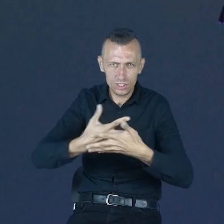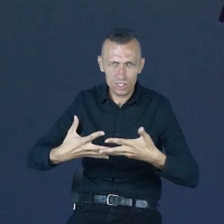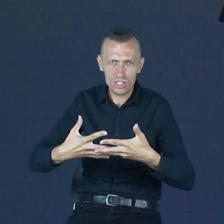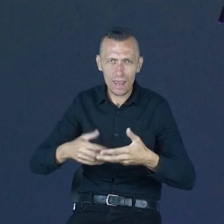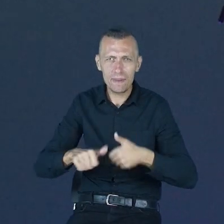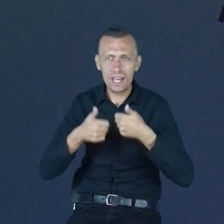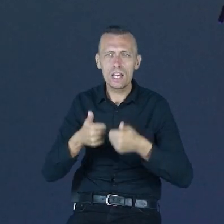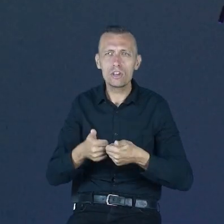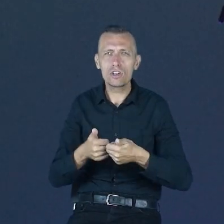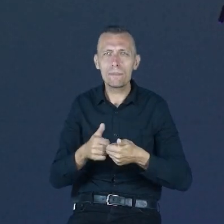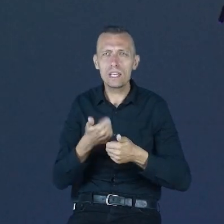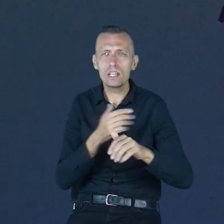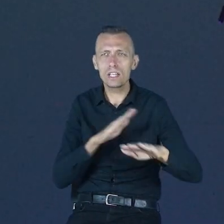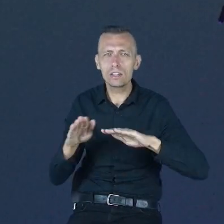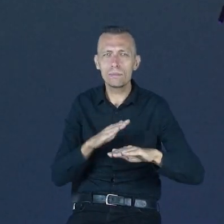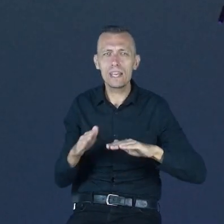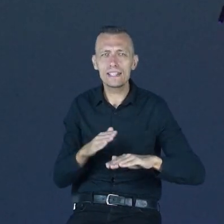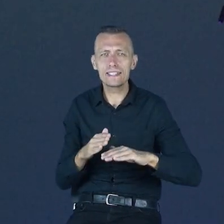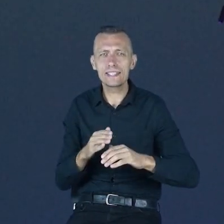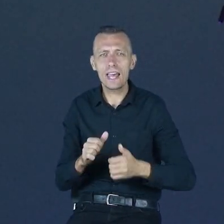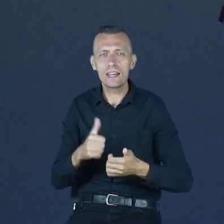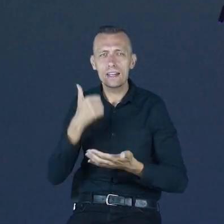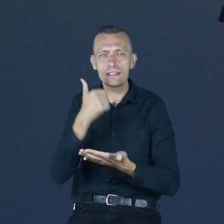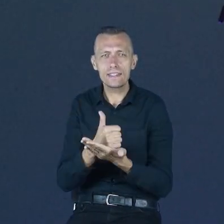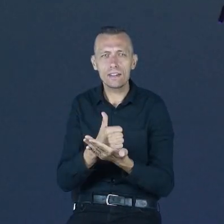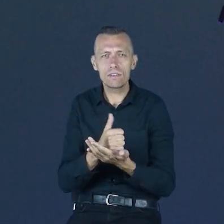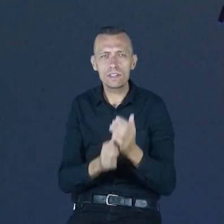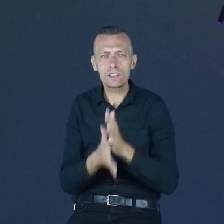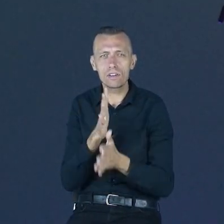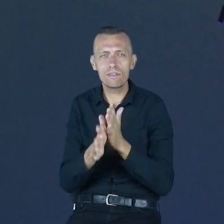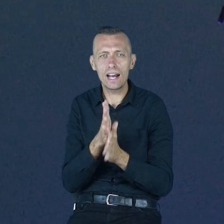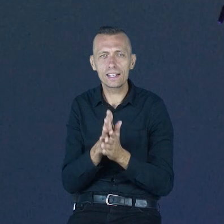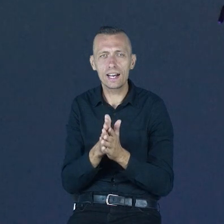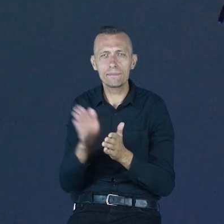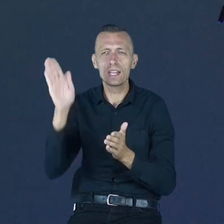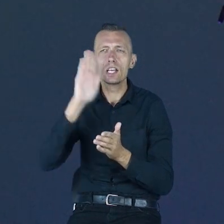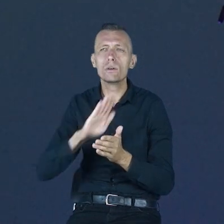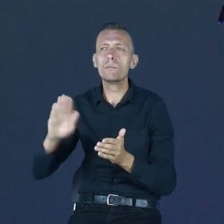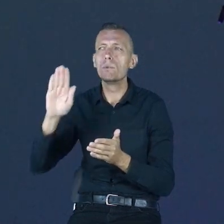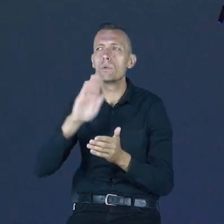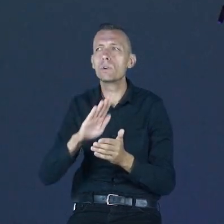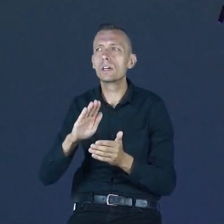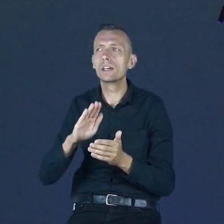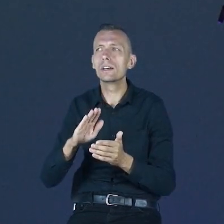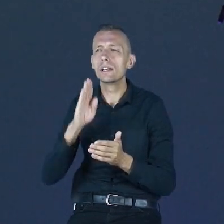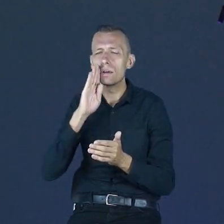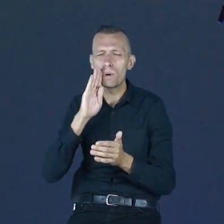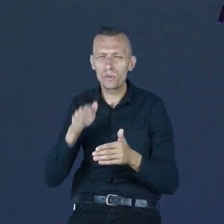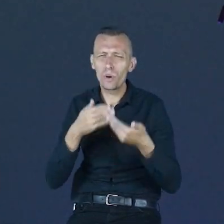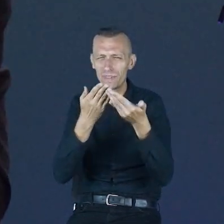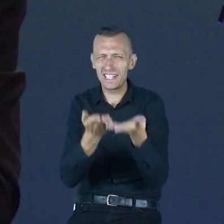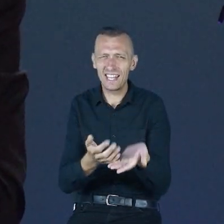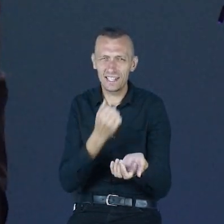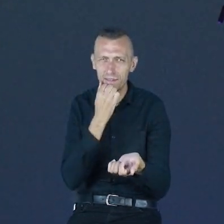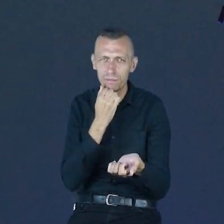Bóg również ci daje takie sandały. że gdy idziesz z głoszeniem Ewangelii, to